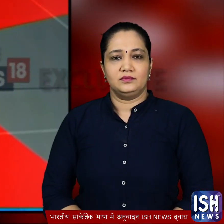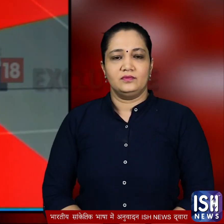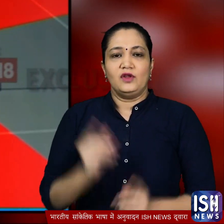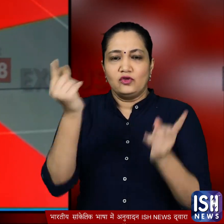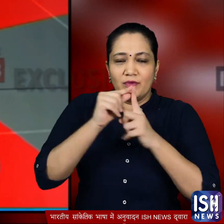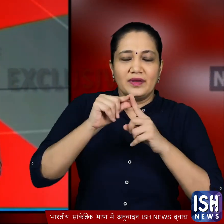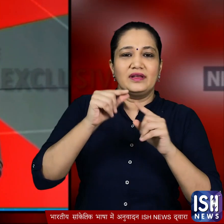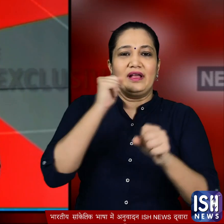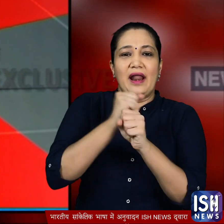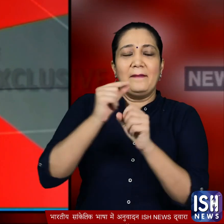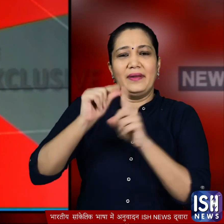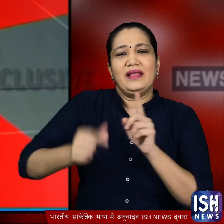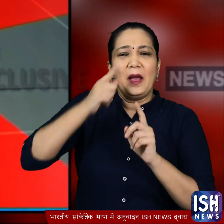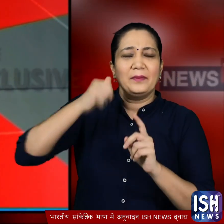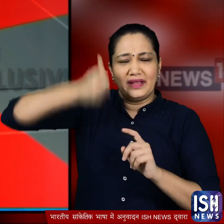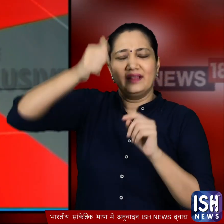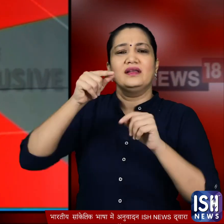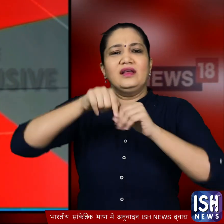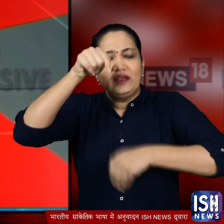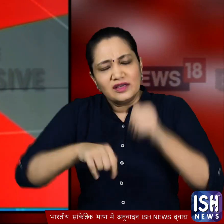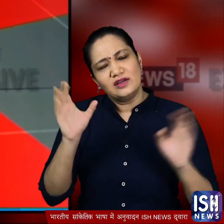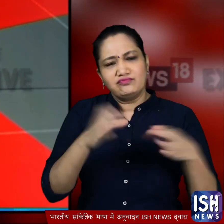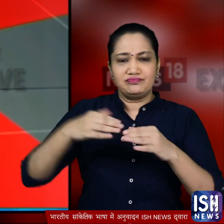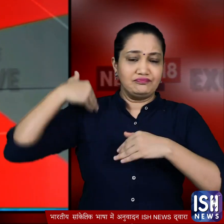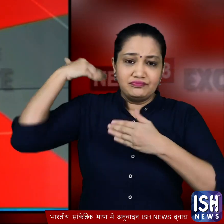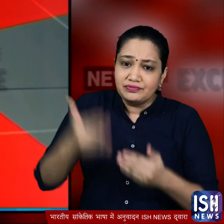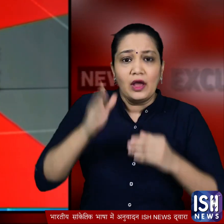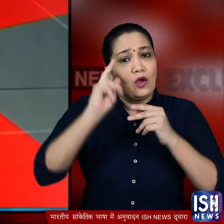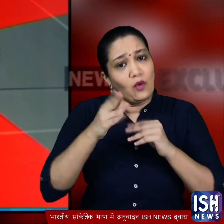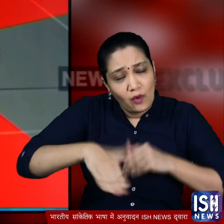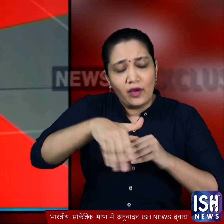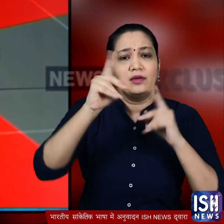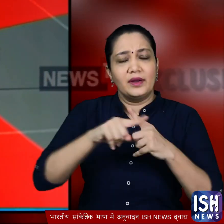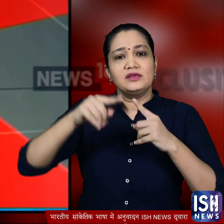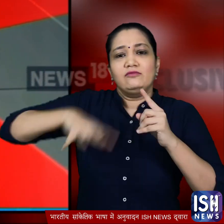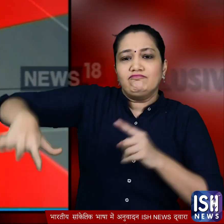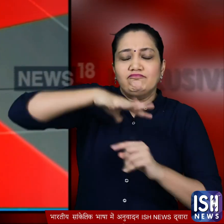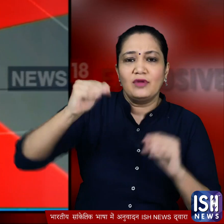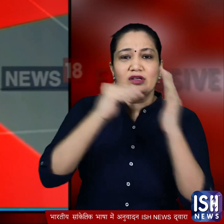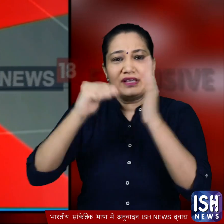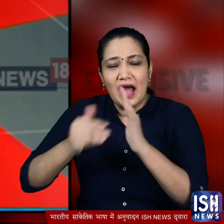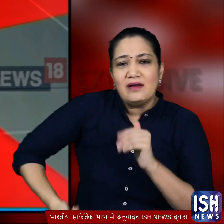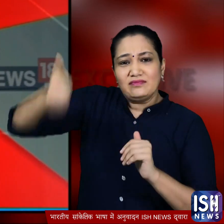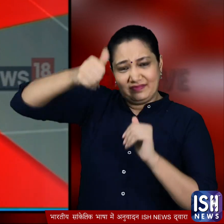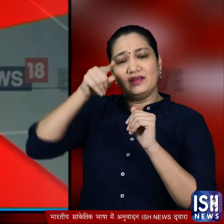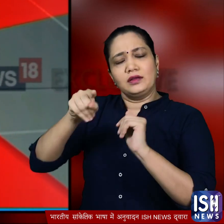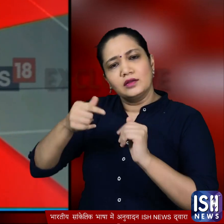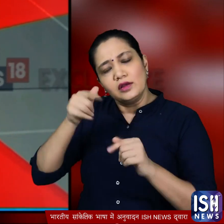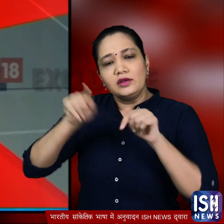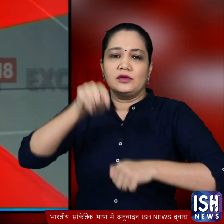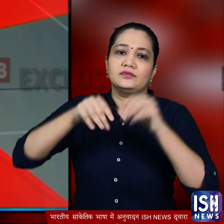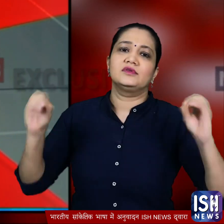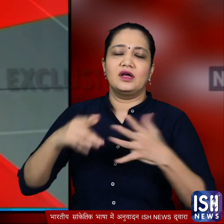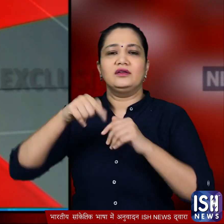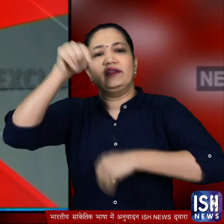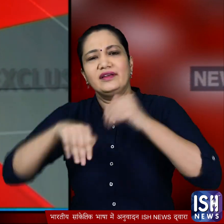यूपी में ग्राम प्रधान के चुनाव में हार जीत के बाद खून खराबा अभी थमा नहीं है और अब ब्लॉक प्रमुख और जिला पंचायत अध्यक्ष के लिए गोलबंदी शुरू